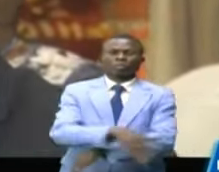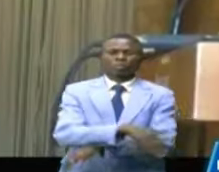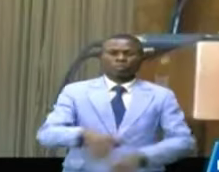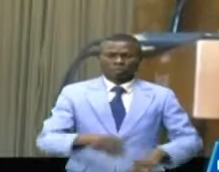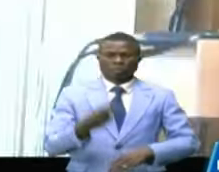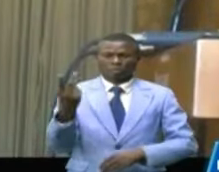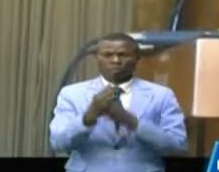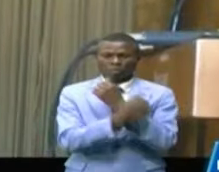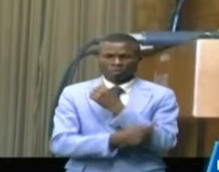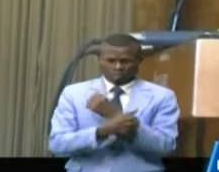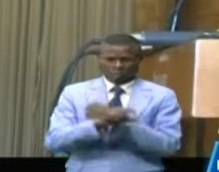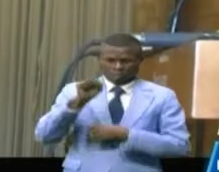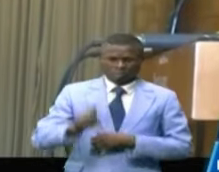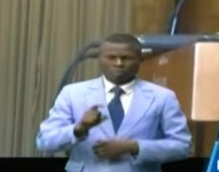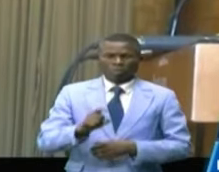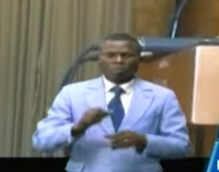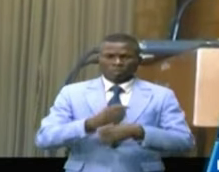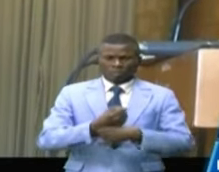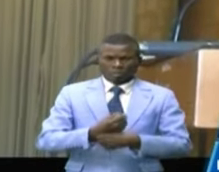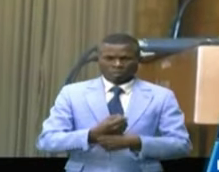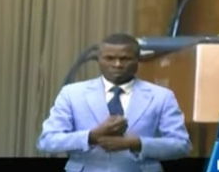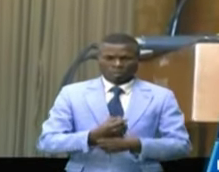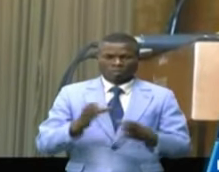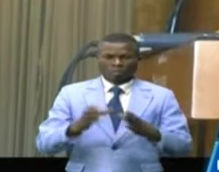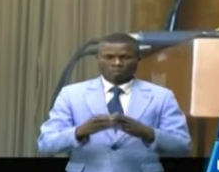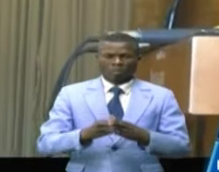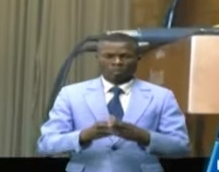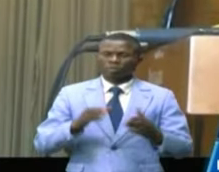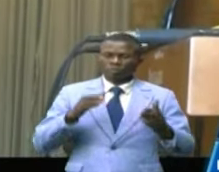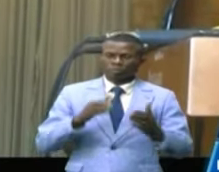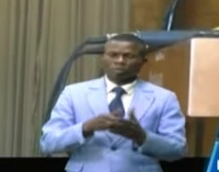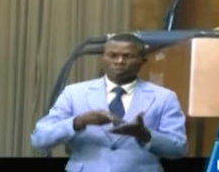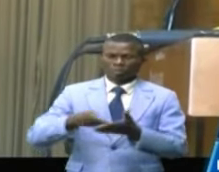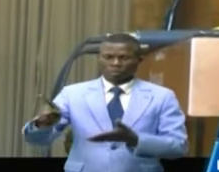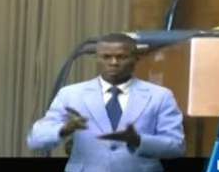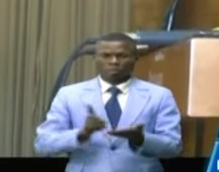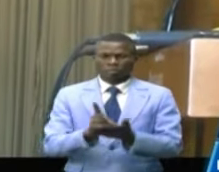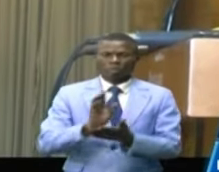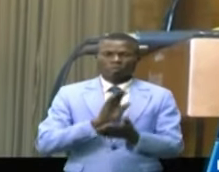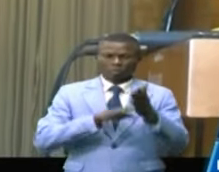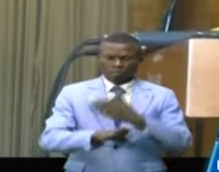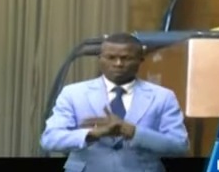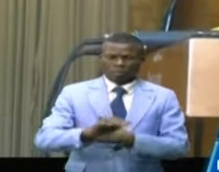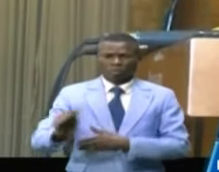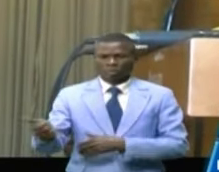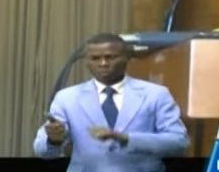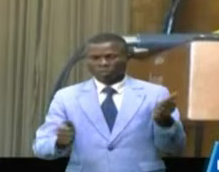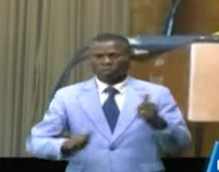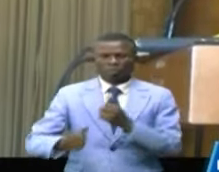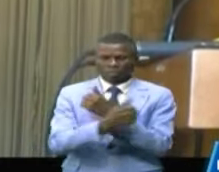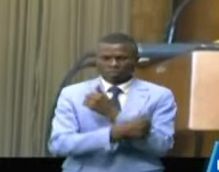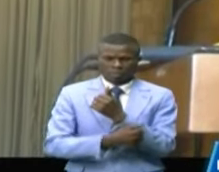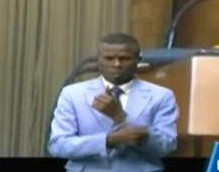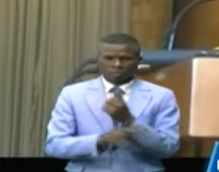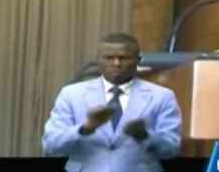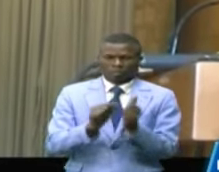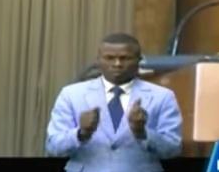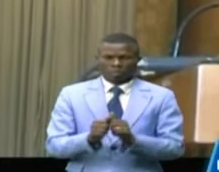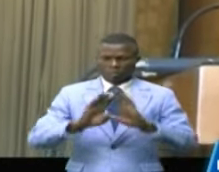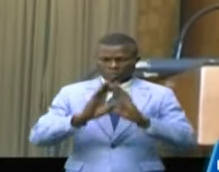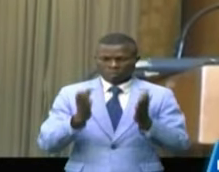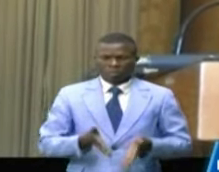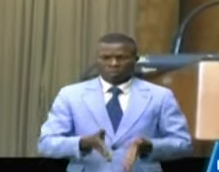coloniales devrait être restaurée par une suppression des paiements de droits d'entrée et par la construction de facilités